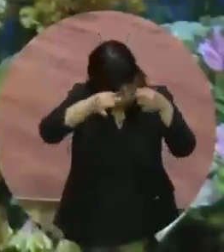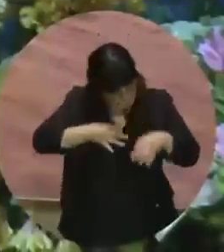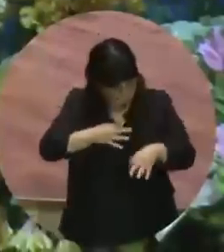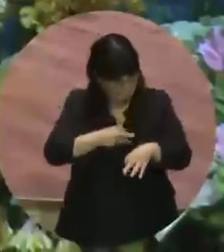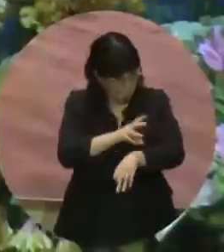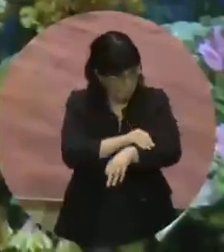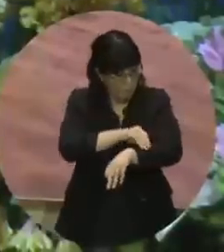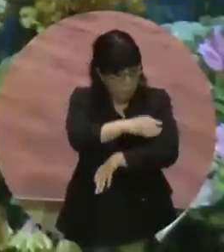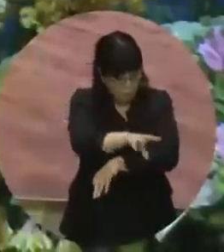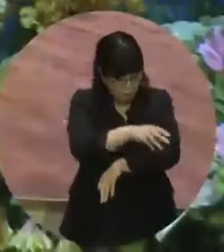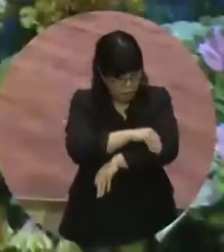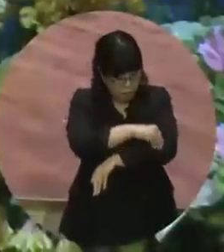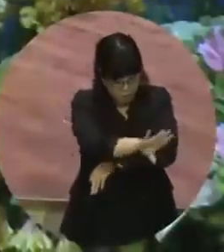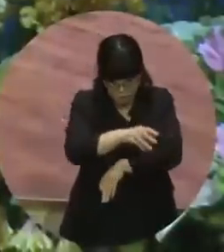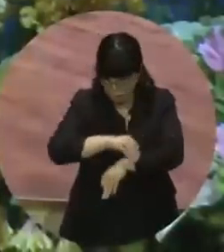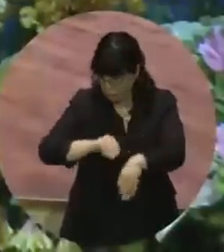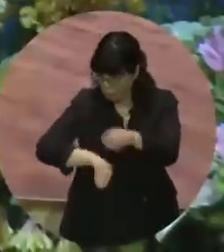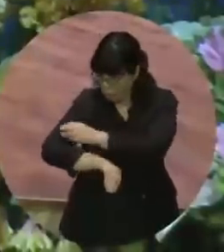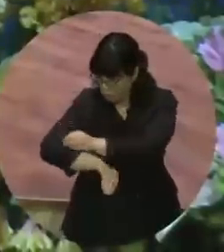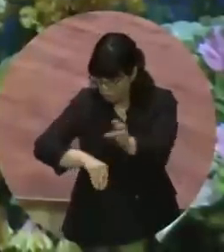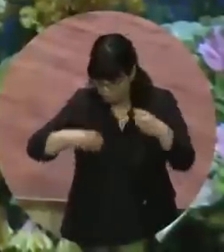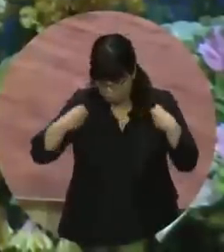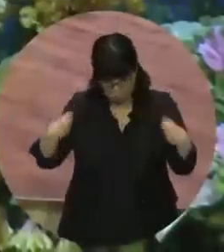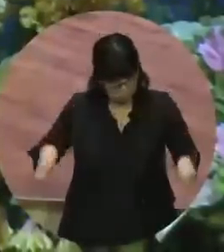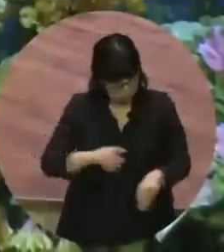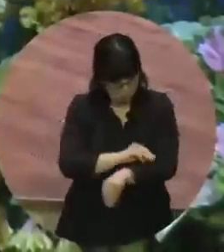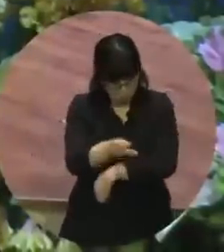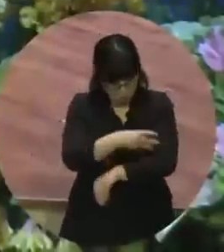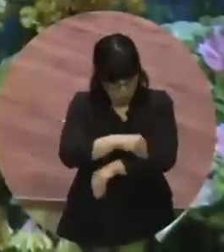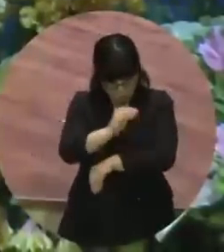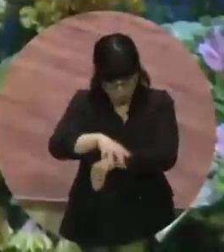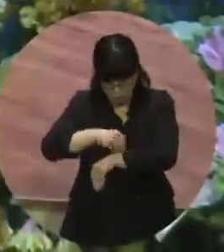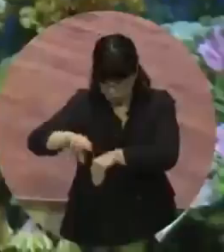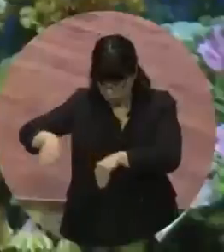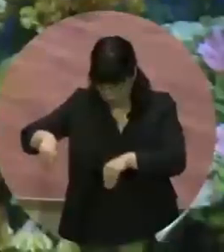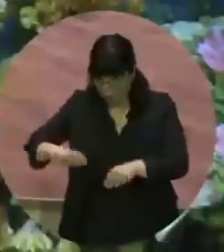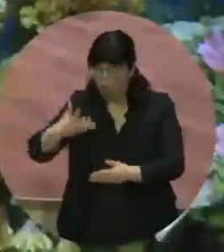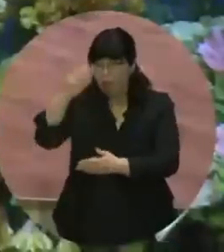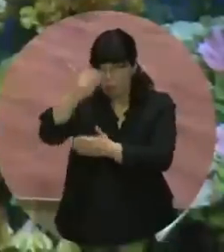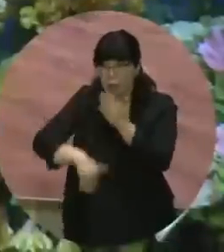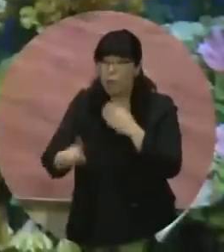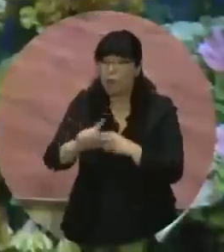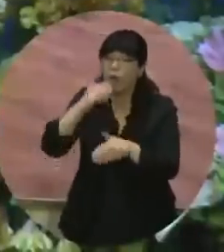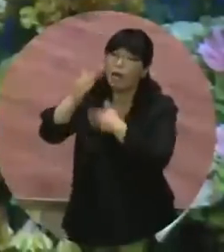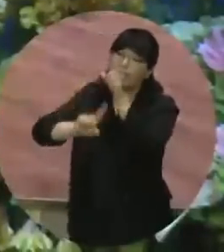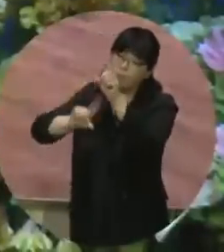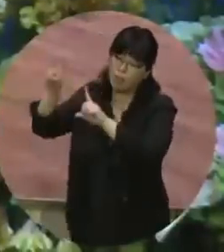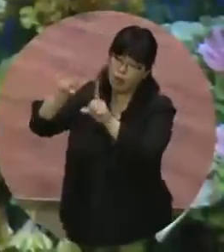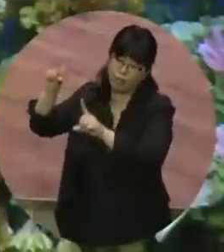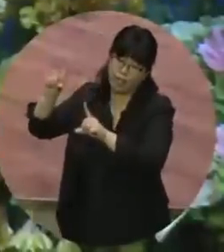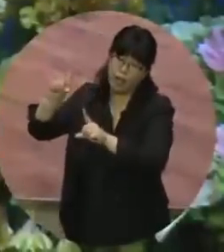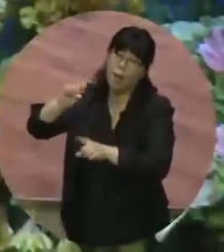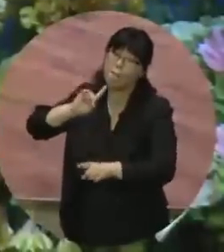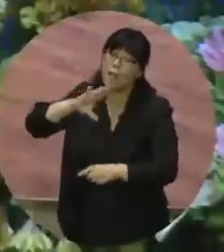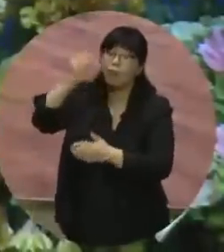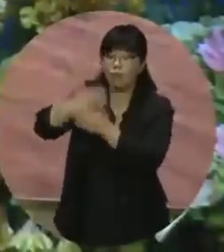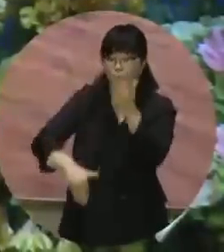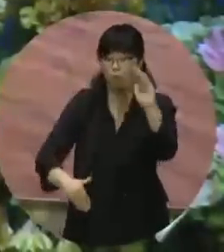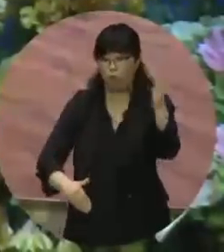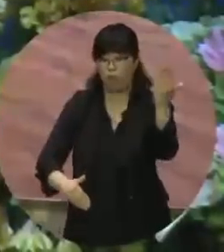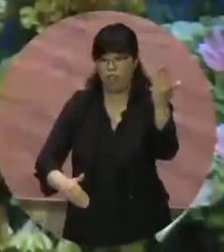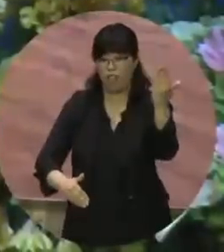됩니다. 하나님 형상이 아닌 것은 잘라내면 돼요. 하나님 형상이 아닌 것,